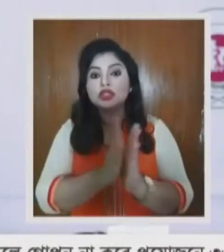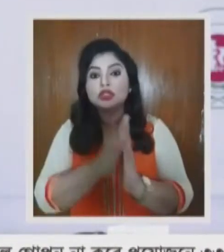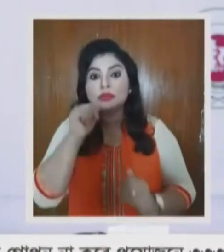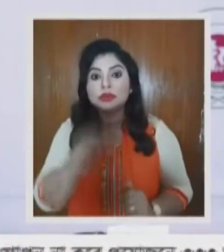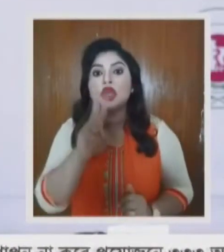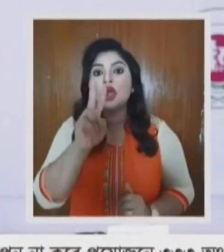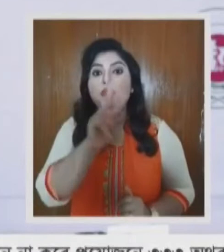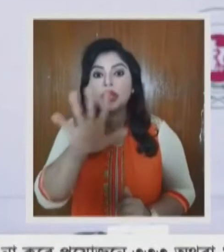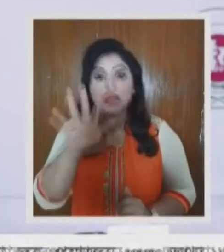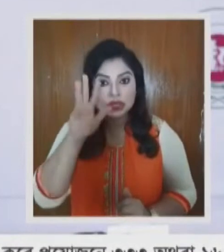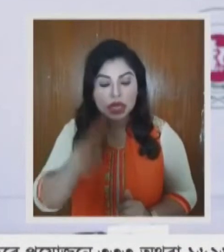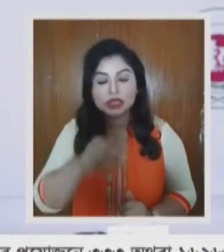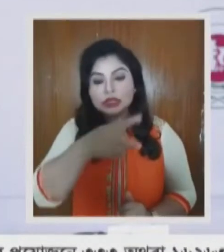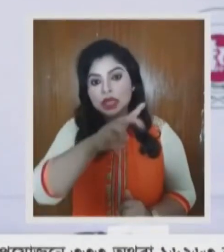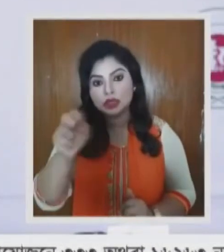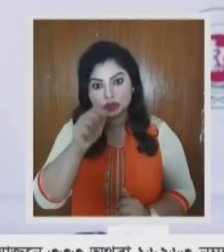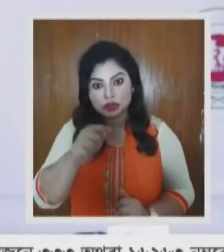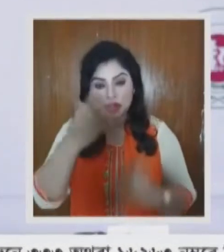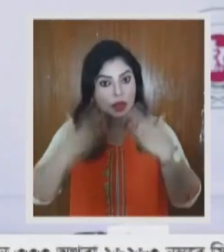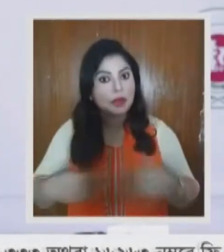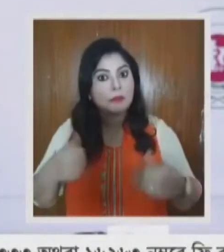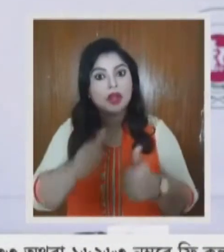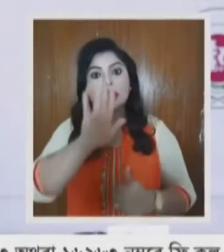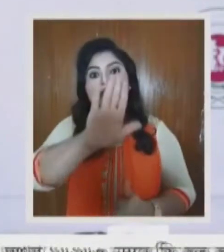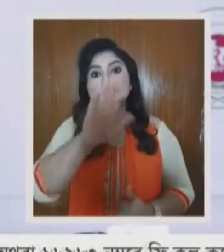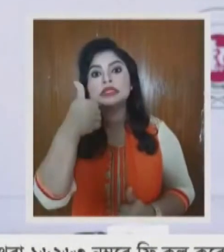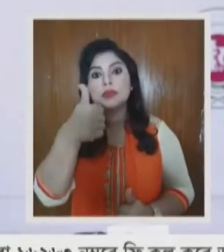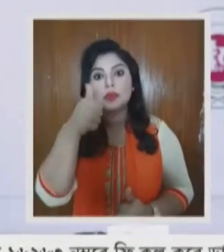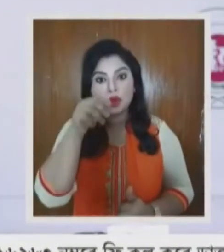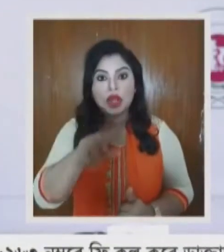24 ঘন্টায় সুস্থ হয়েছেন 2176 জন। এ পর্যন্ত সুস্থ